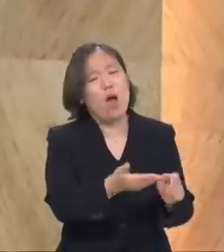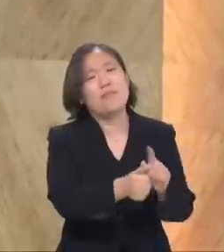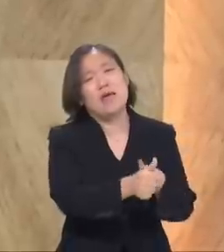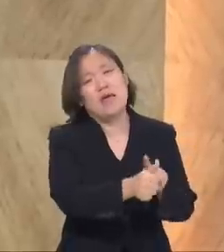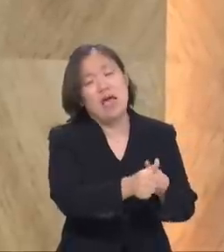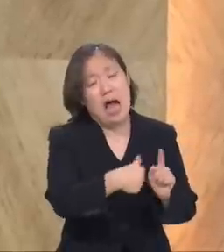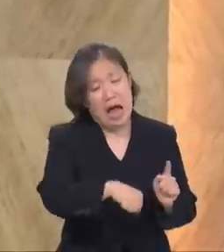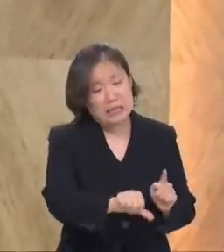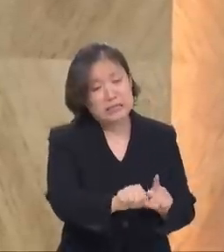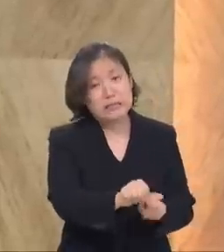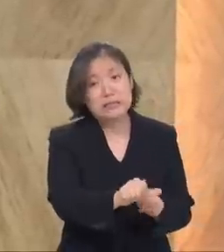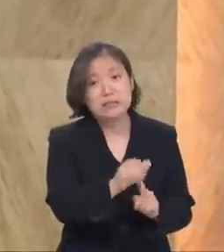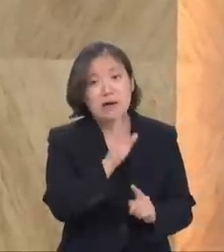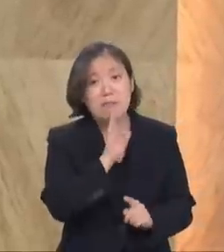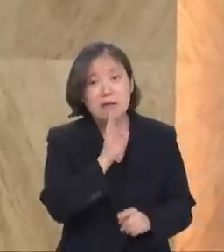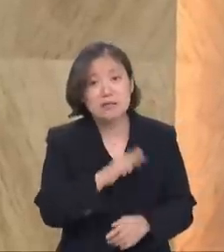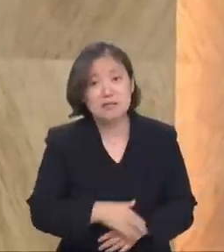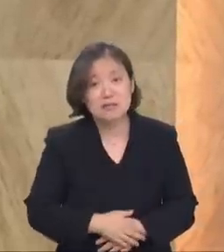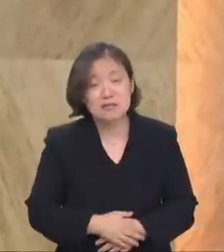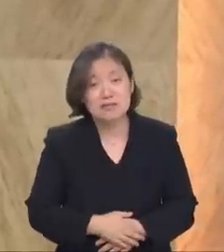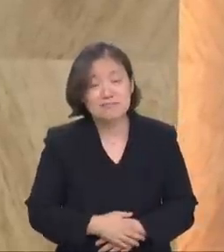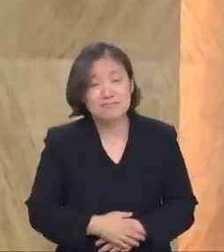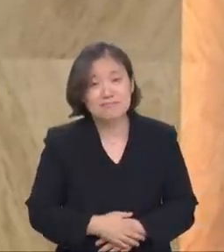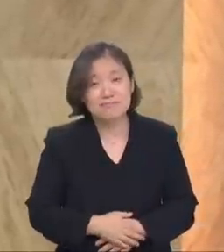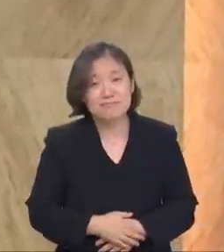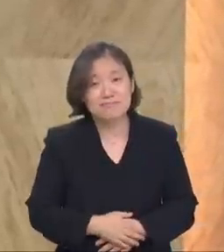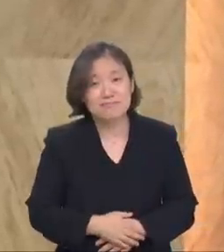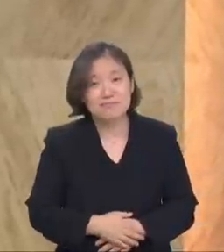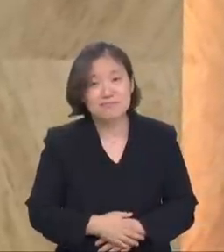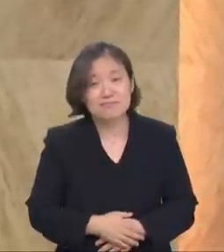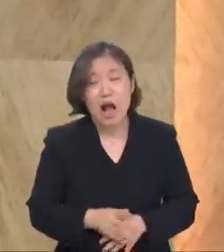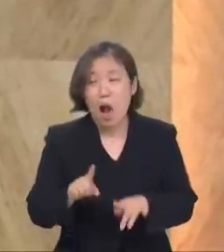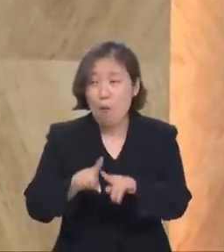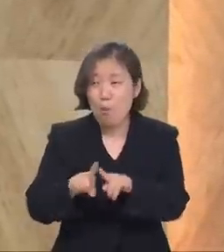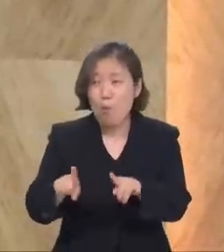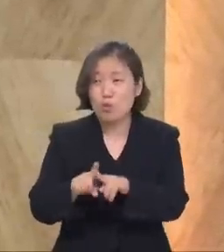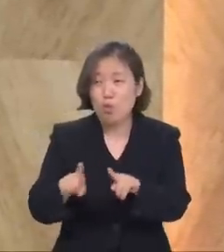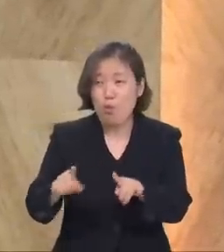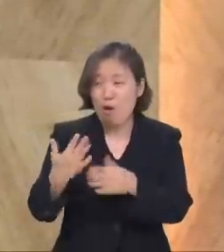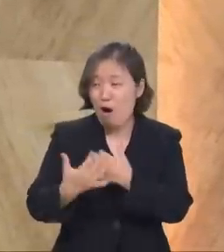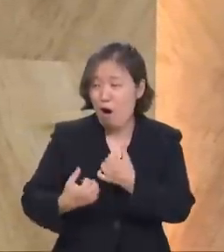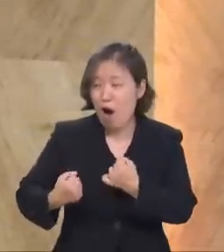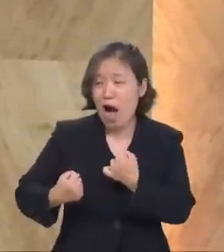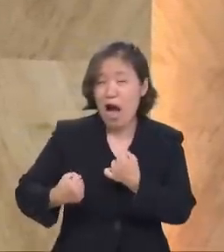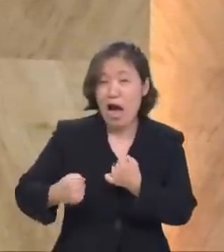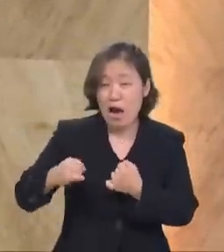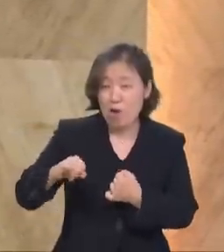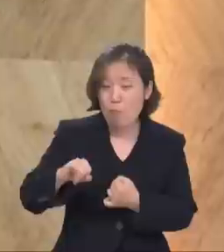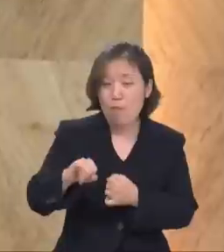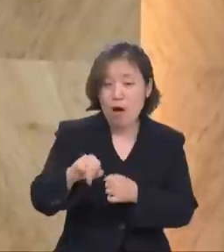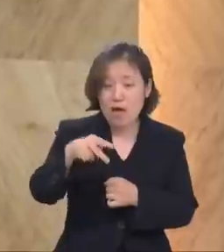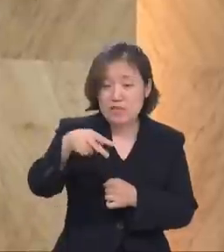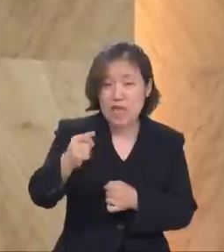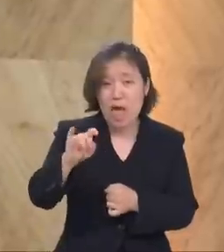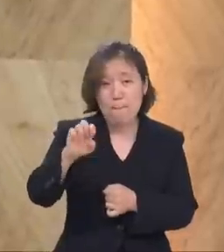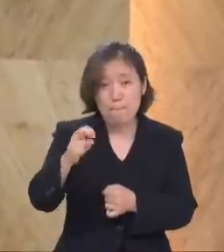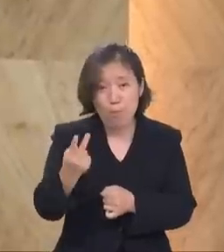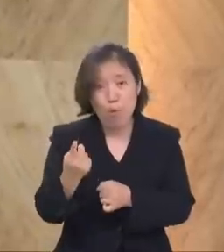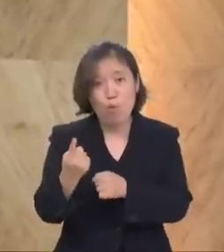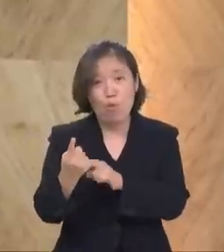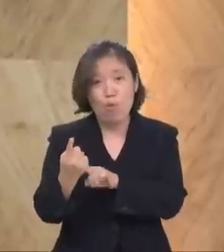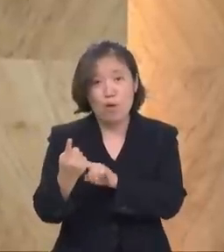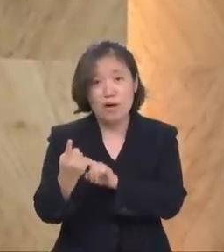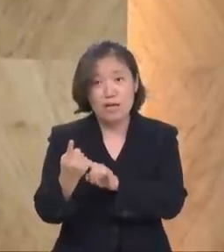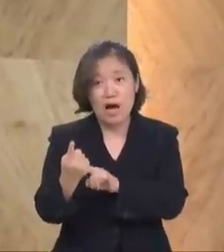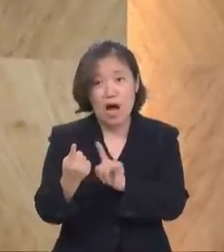정상세포였다가 암세포가 되었다 하더라도이 암세포도 결국은 못난